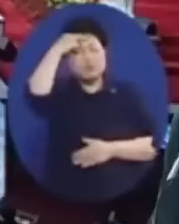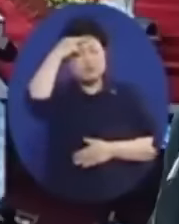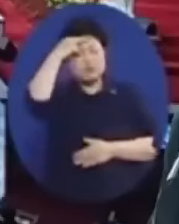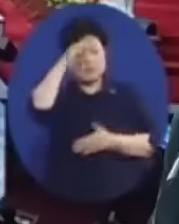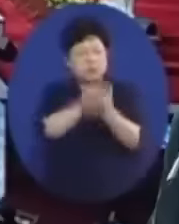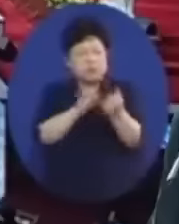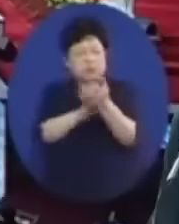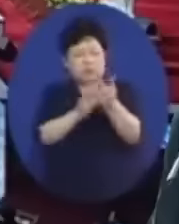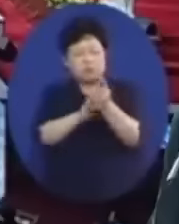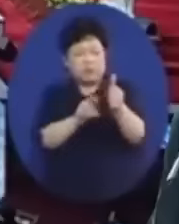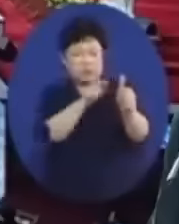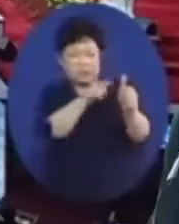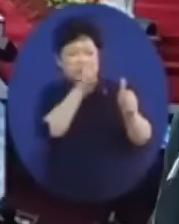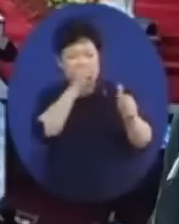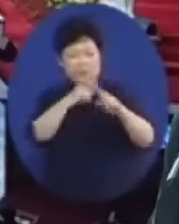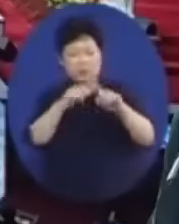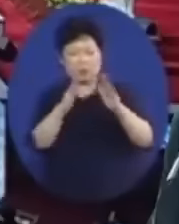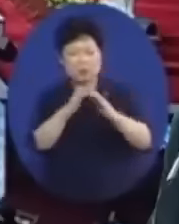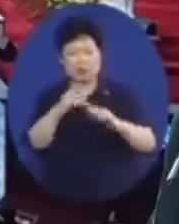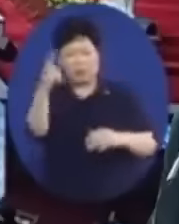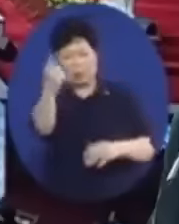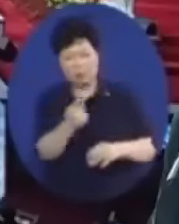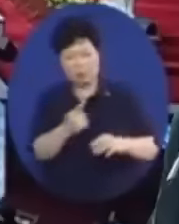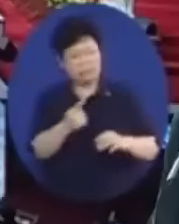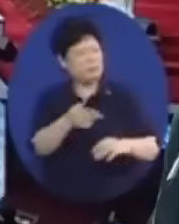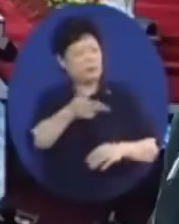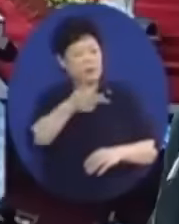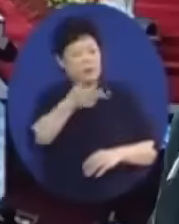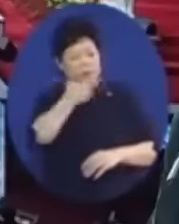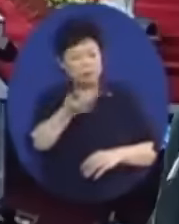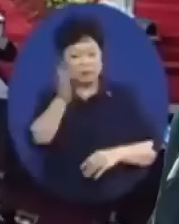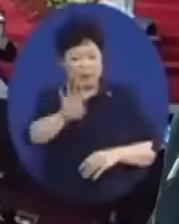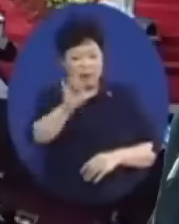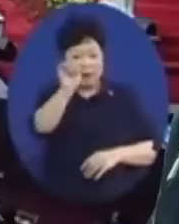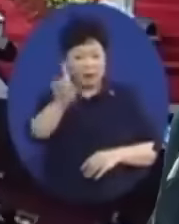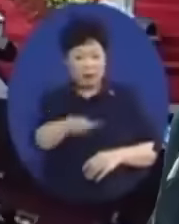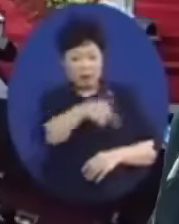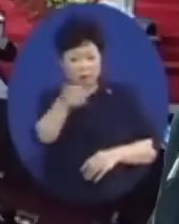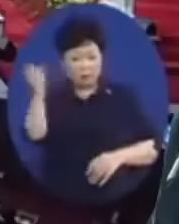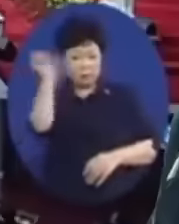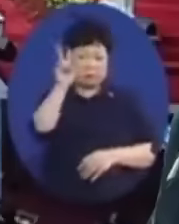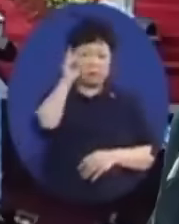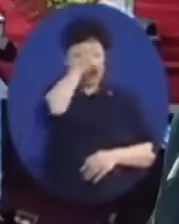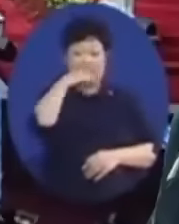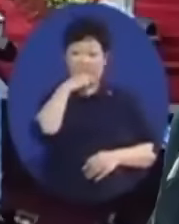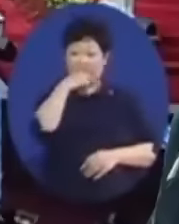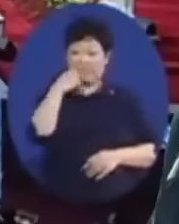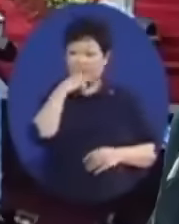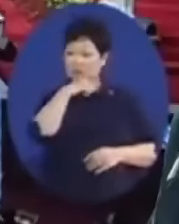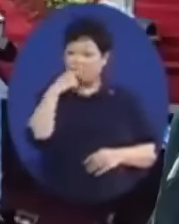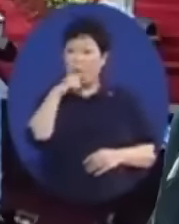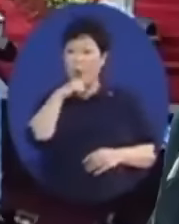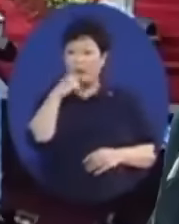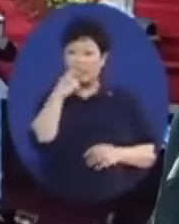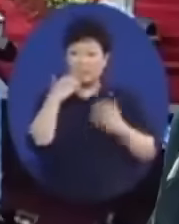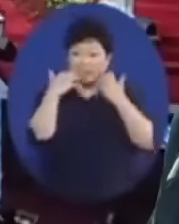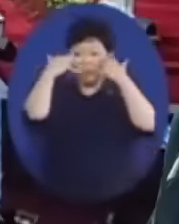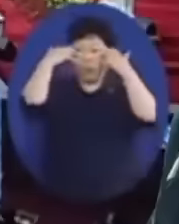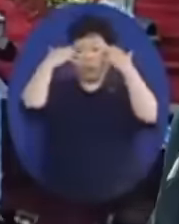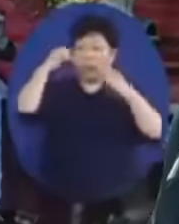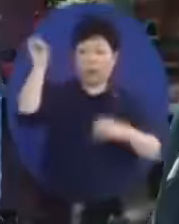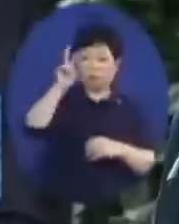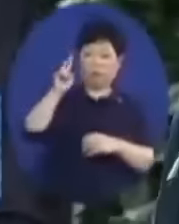있었는데 그는 교회에 좀처럼 나오지 않았습니다. 그런데 한 번은 이른 아침에 파랗게 얼굴이 질려서 목사님을